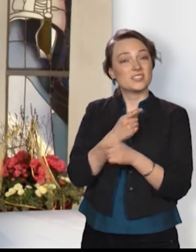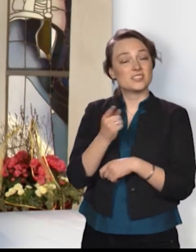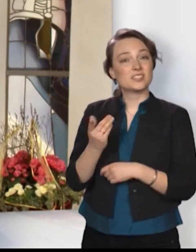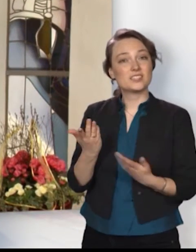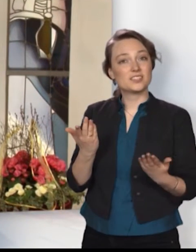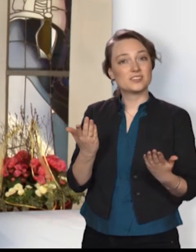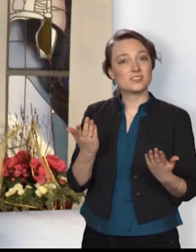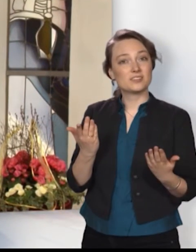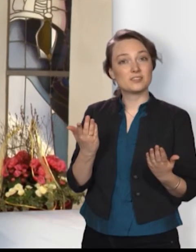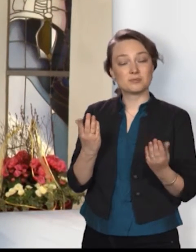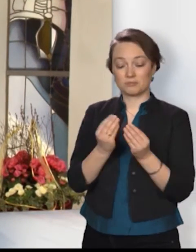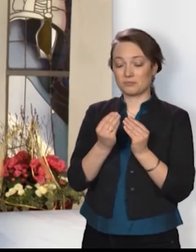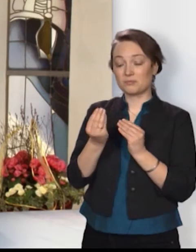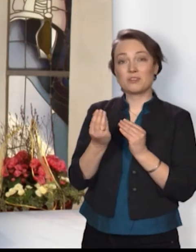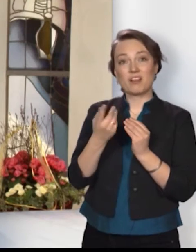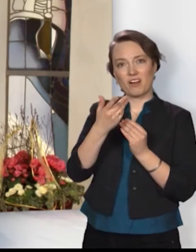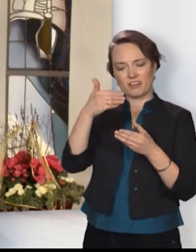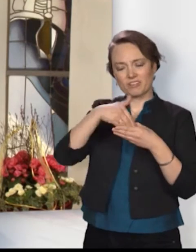Kreuz 9,